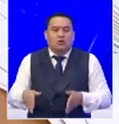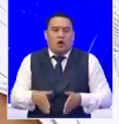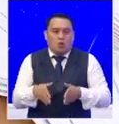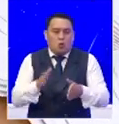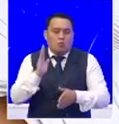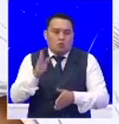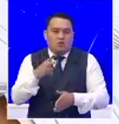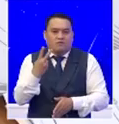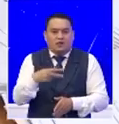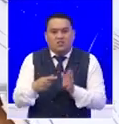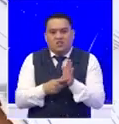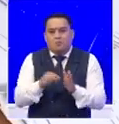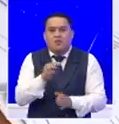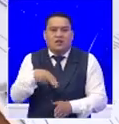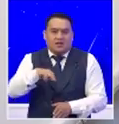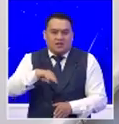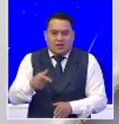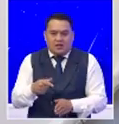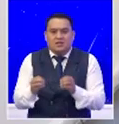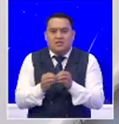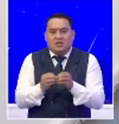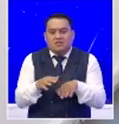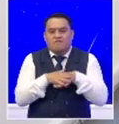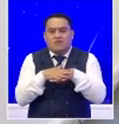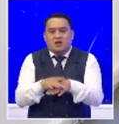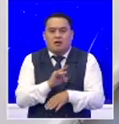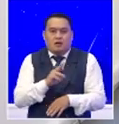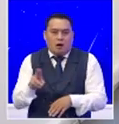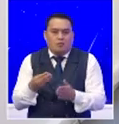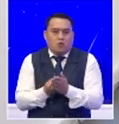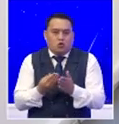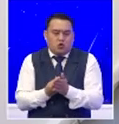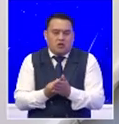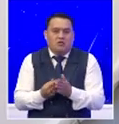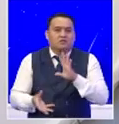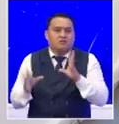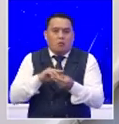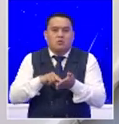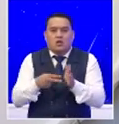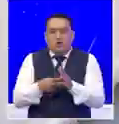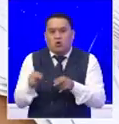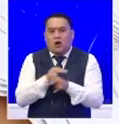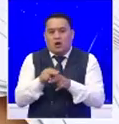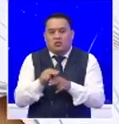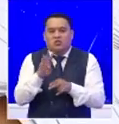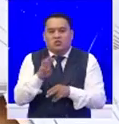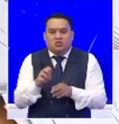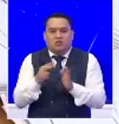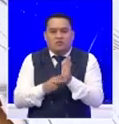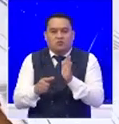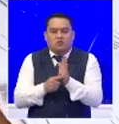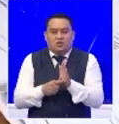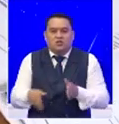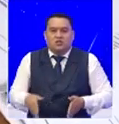обойдутся почти в 27 миллиардов тенге. 10 из них выделены из республиканского бюджета. Всего планируется отремонтировать